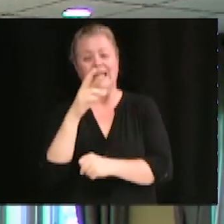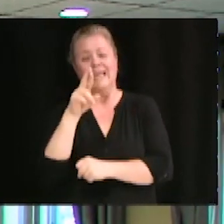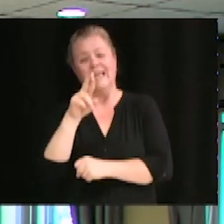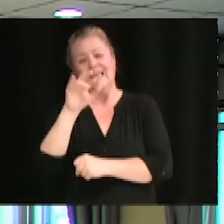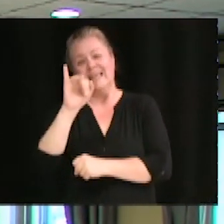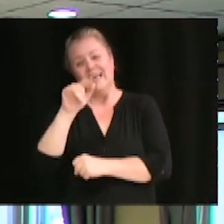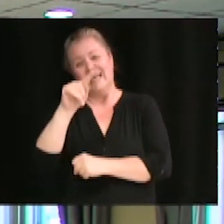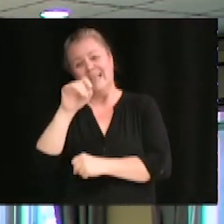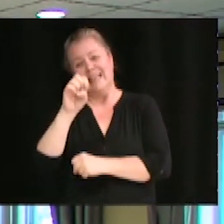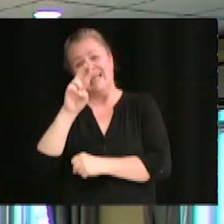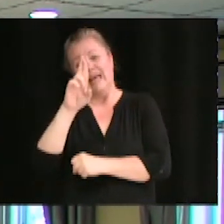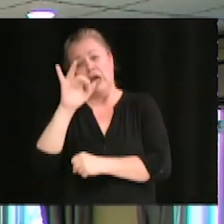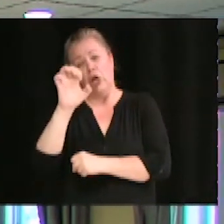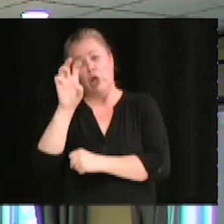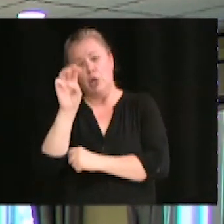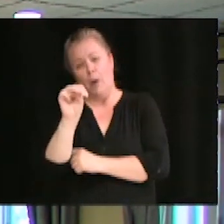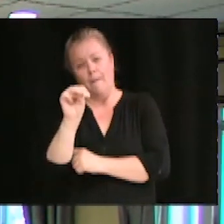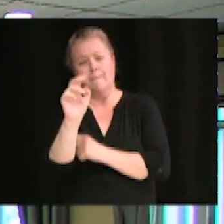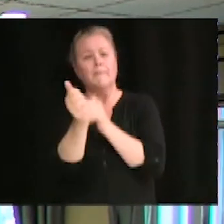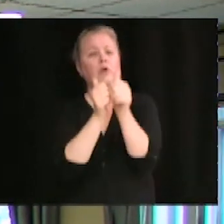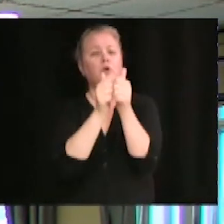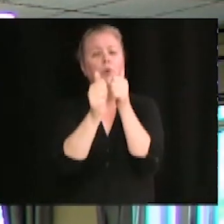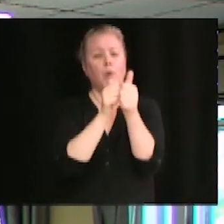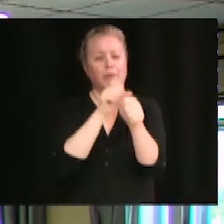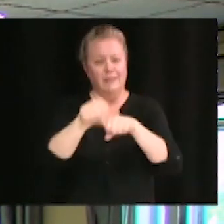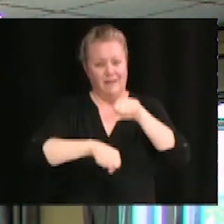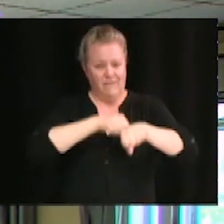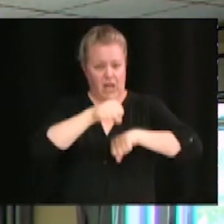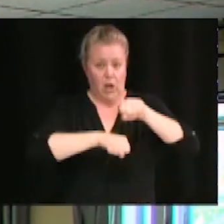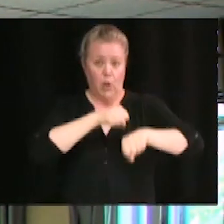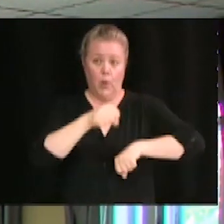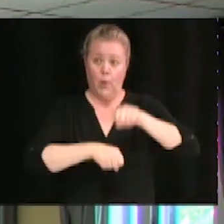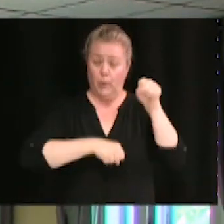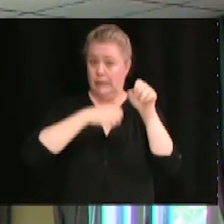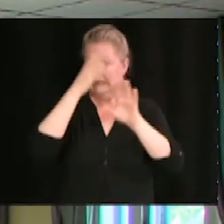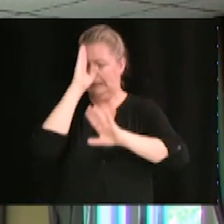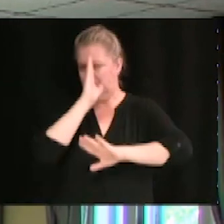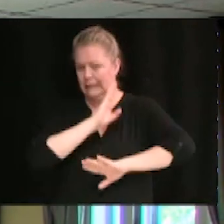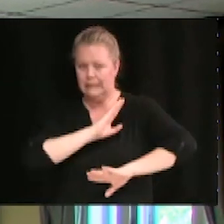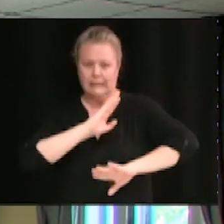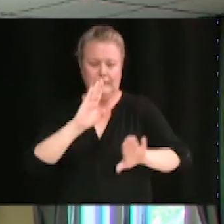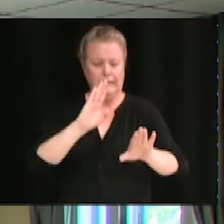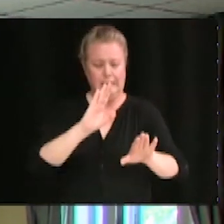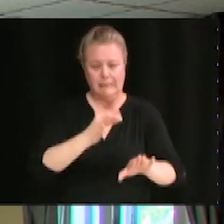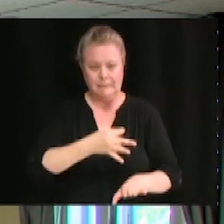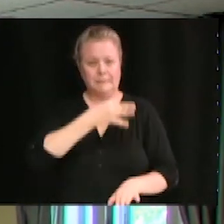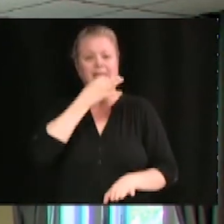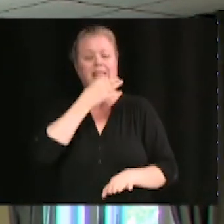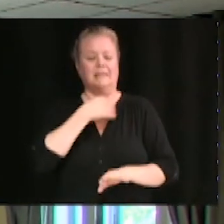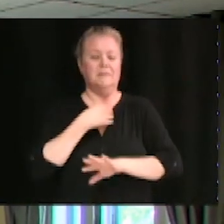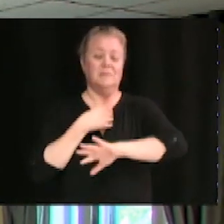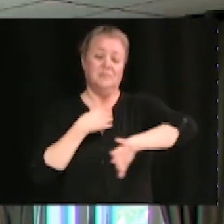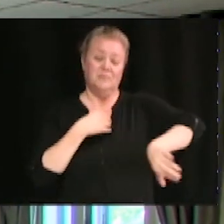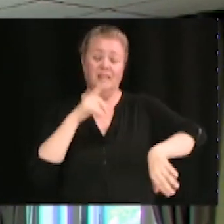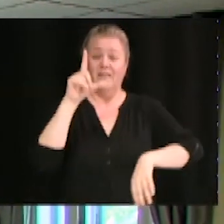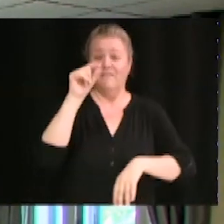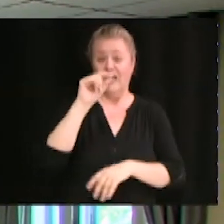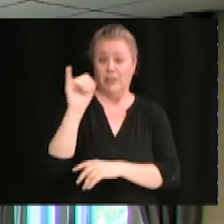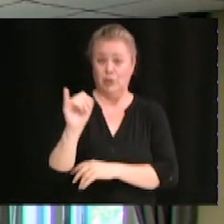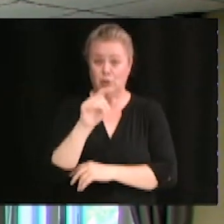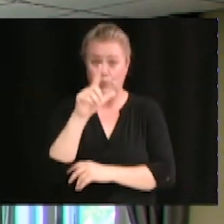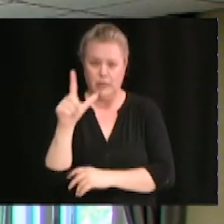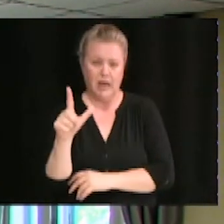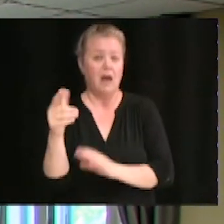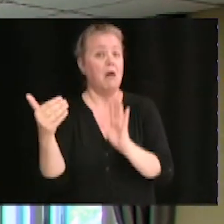-ville, donc une course de vélo fort spectaculaire. Le 20 juillet, encore là, très spectaculaire pour les